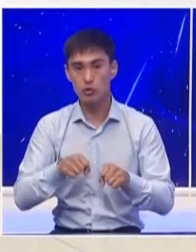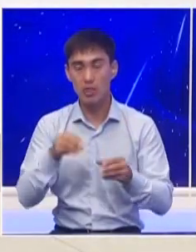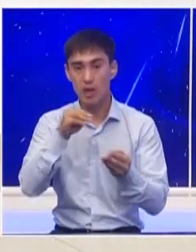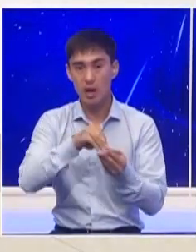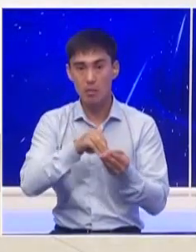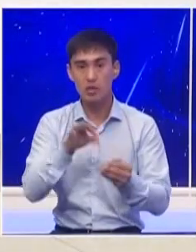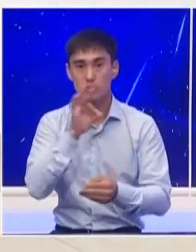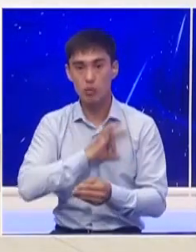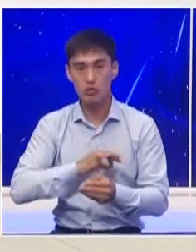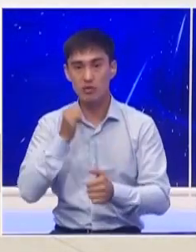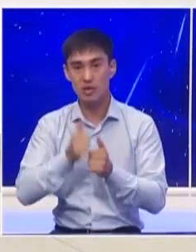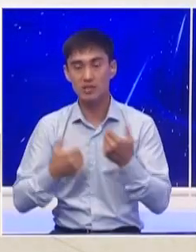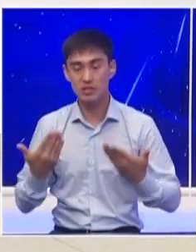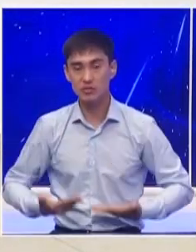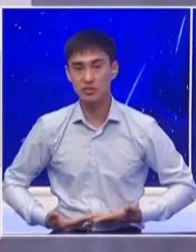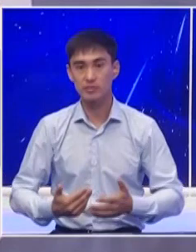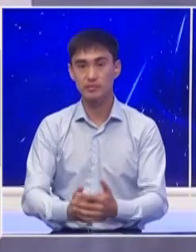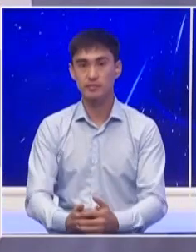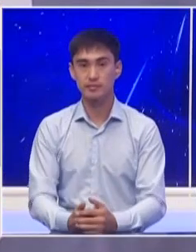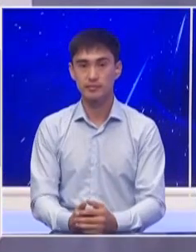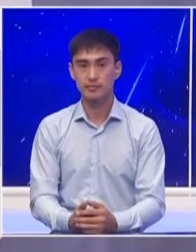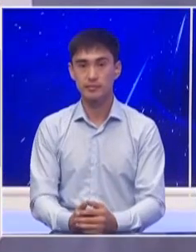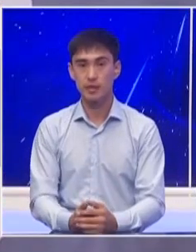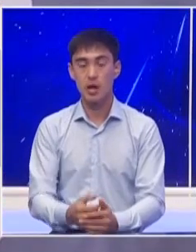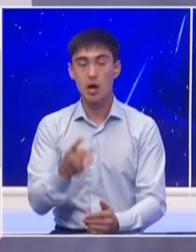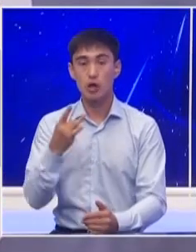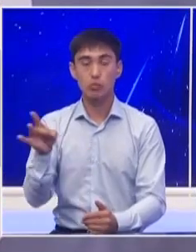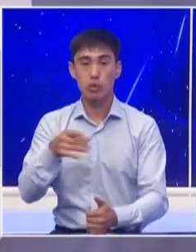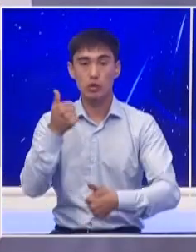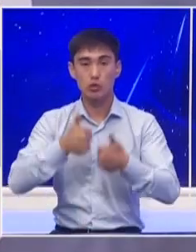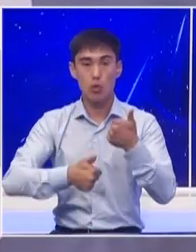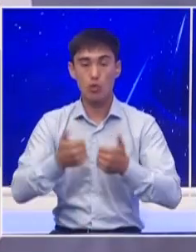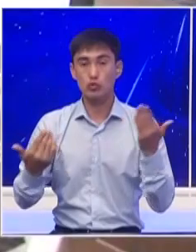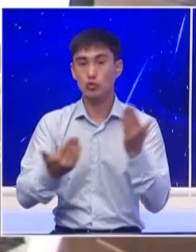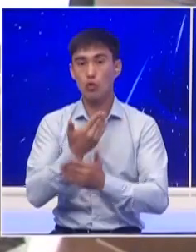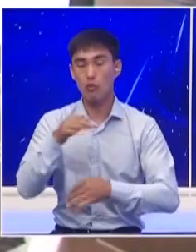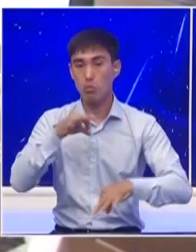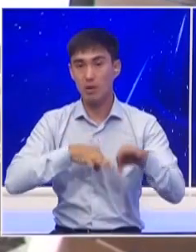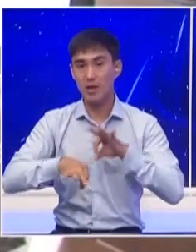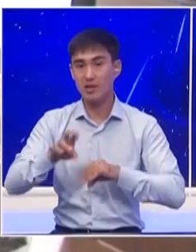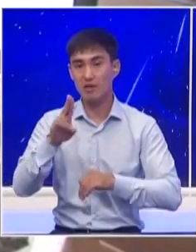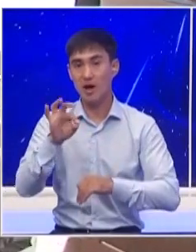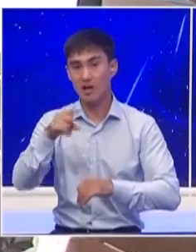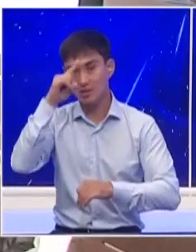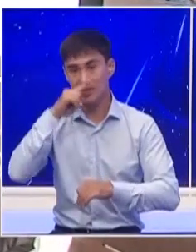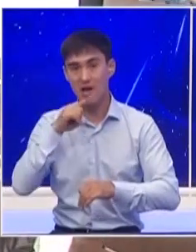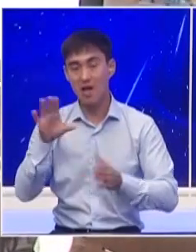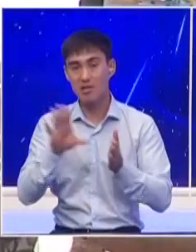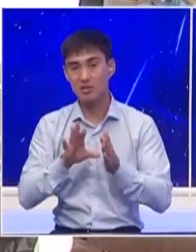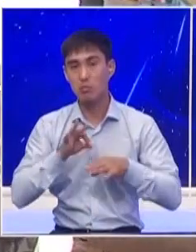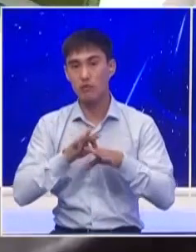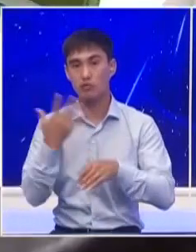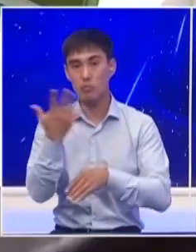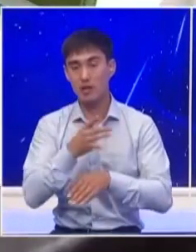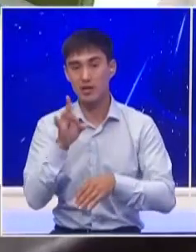накапливать и использовать в повседневной жизни. Республиканский конкурс инновационных проектов «КАЗ Энерджи» проводится уже в пятый